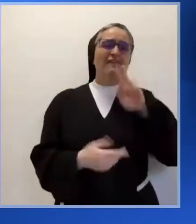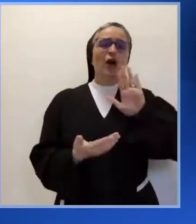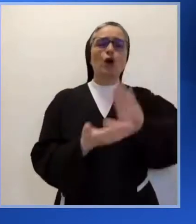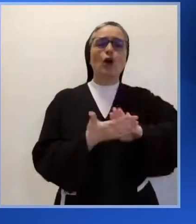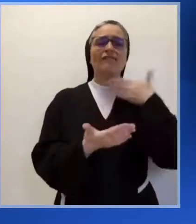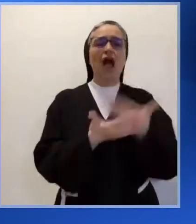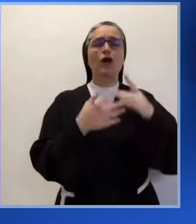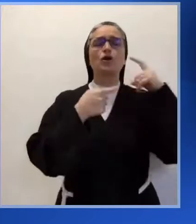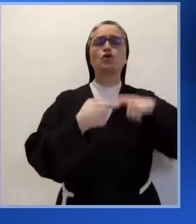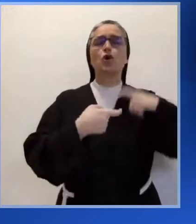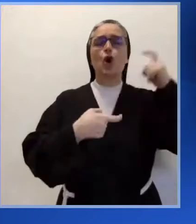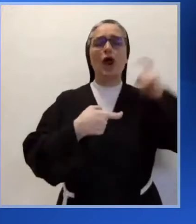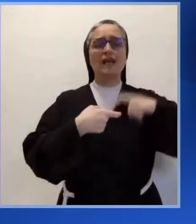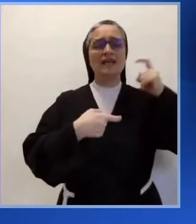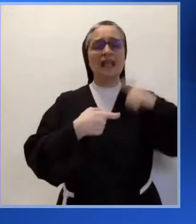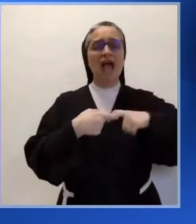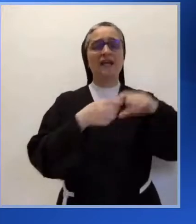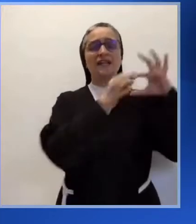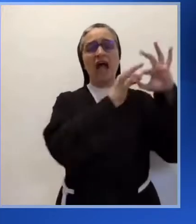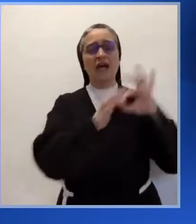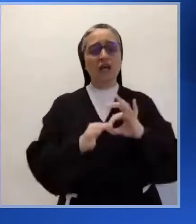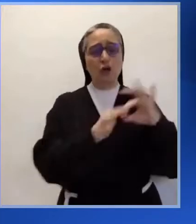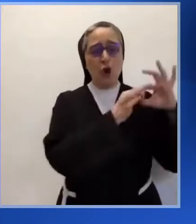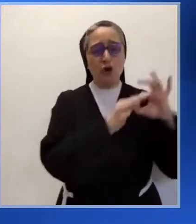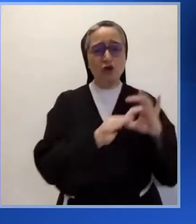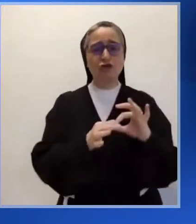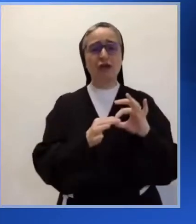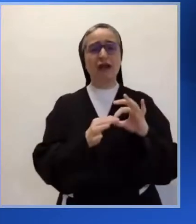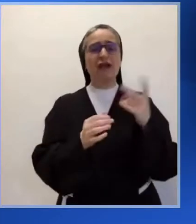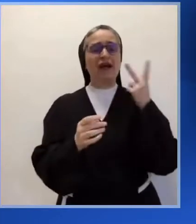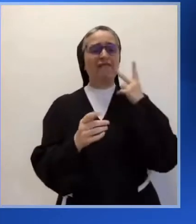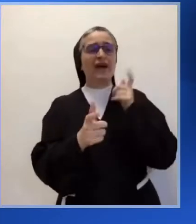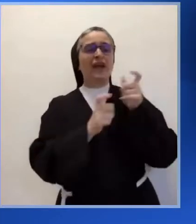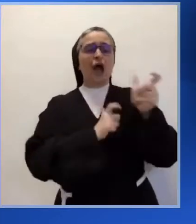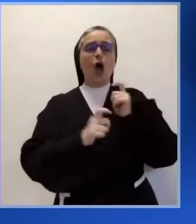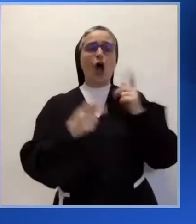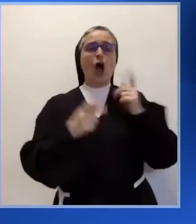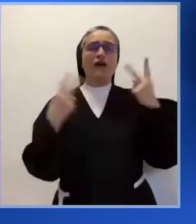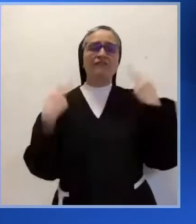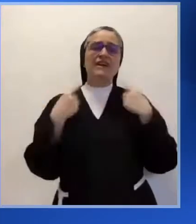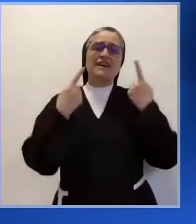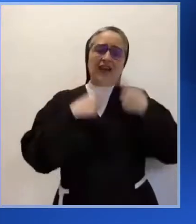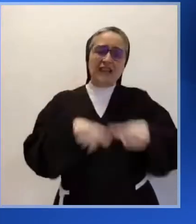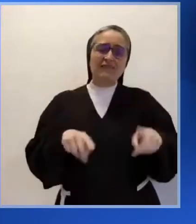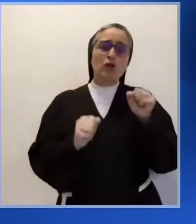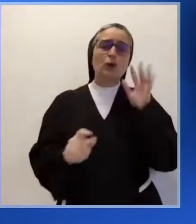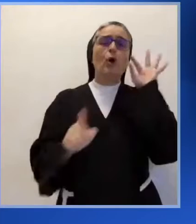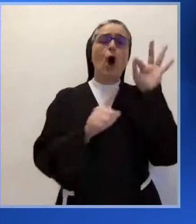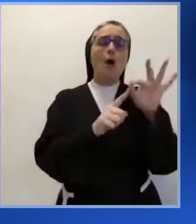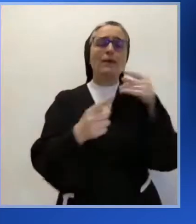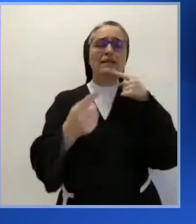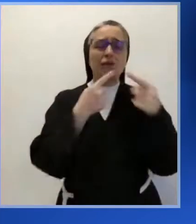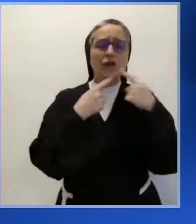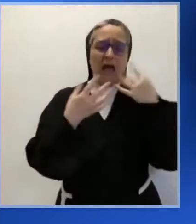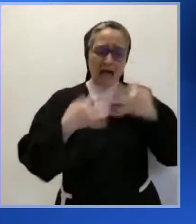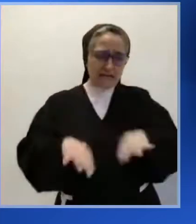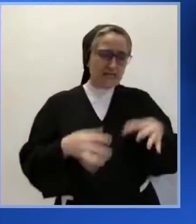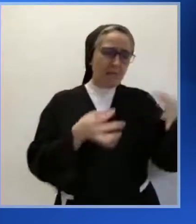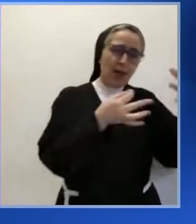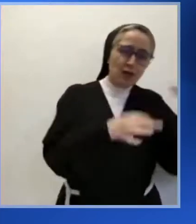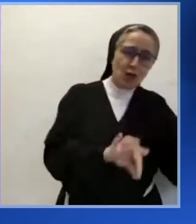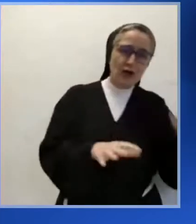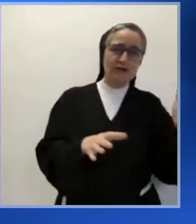solidarietà, della riconciliazione e della pacifica convivenza attraverso il dialogo, il rispetto reciproco e